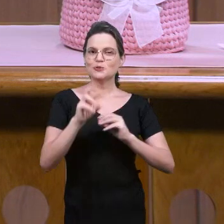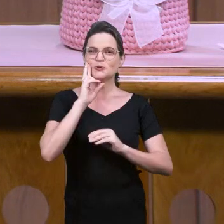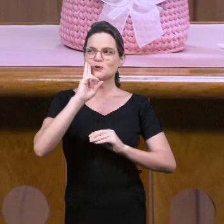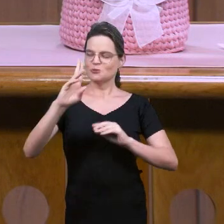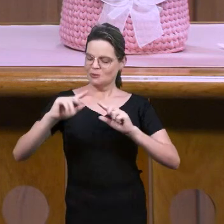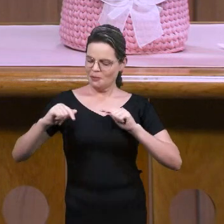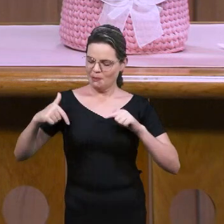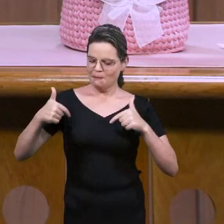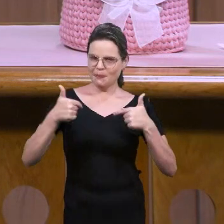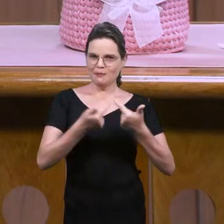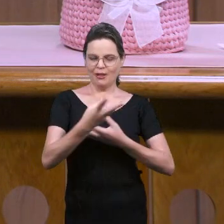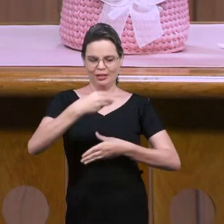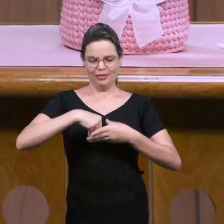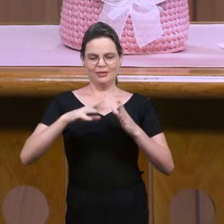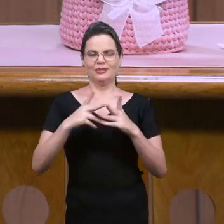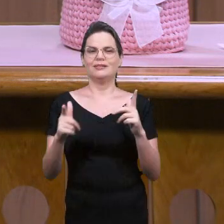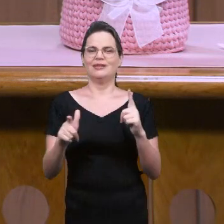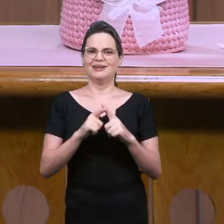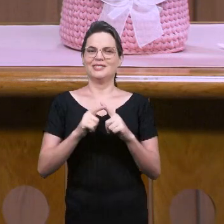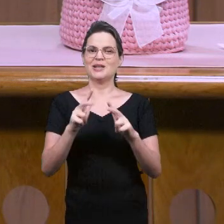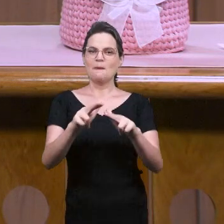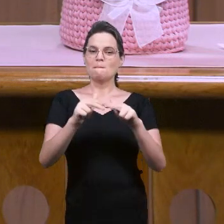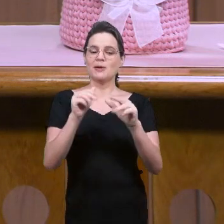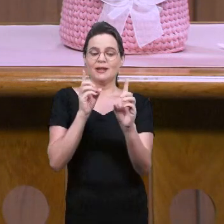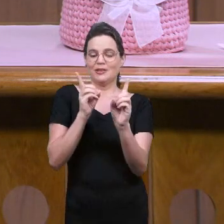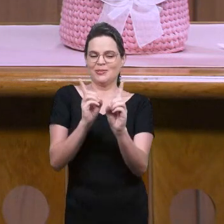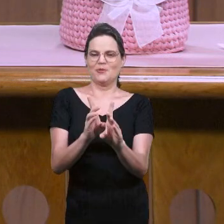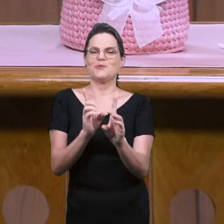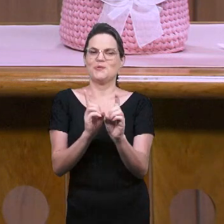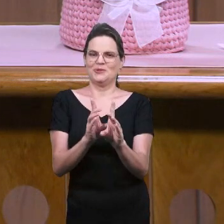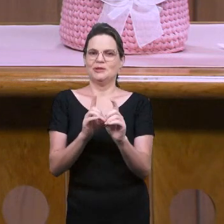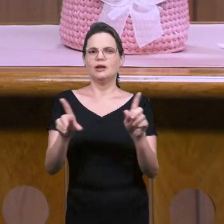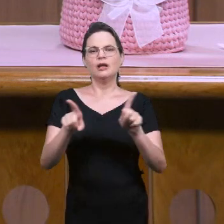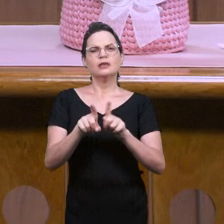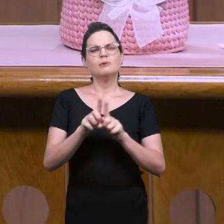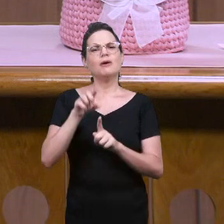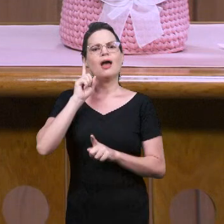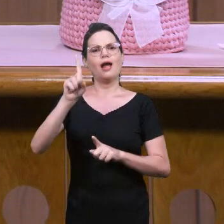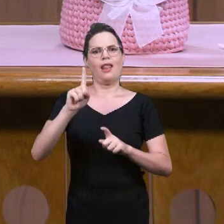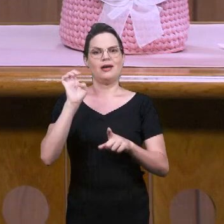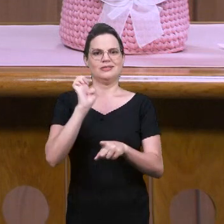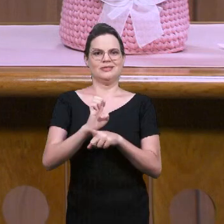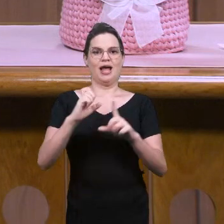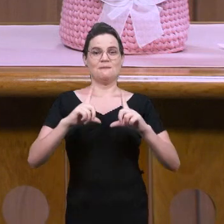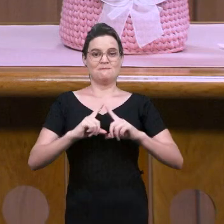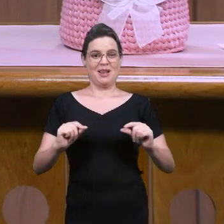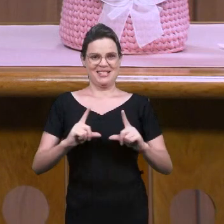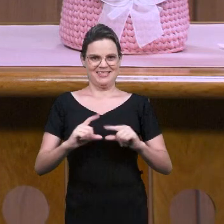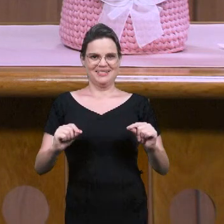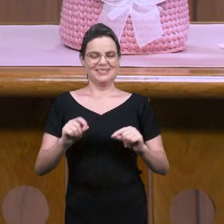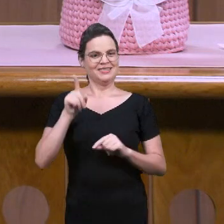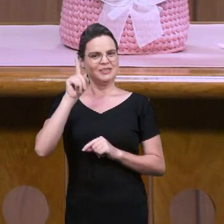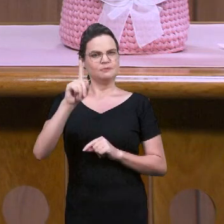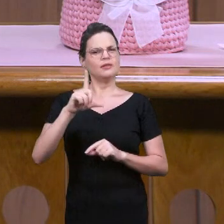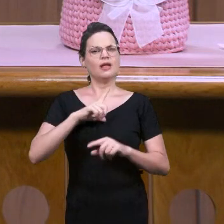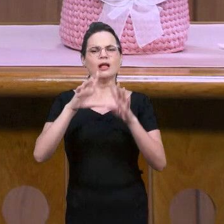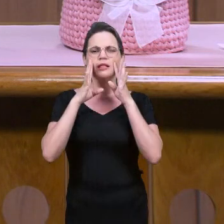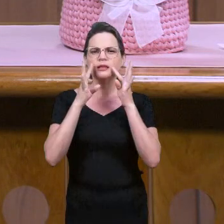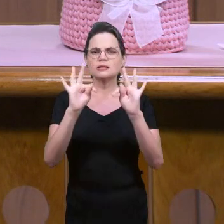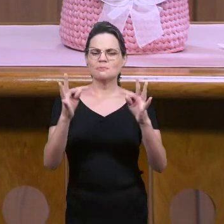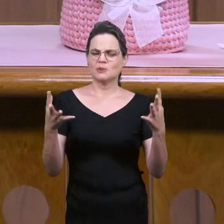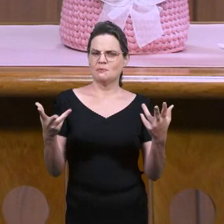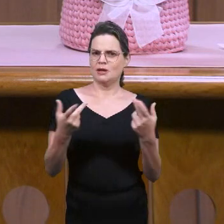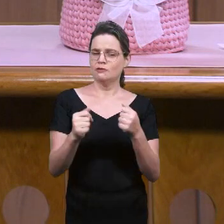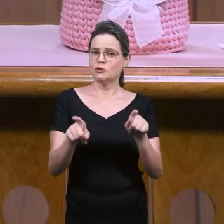fait dans la vie de l'Église à travers la doctrine. Nous avons aussi de Brasilia, donc